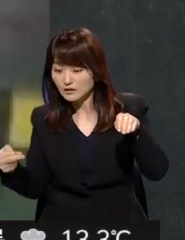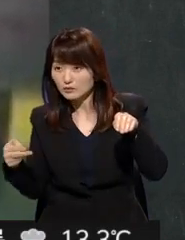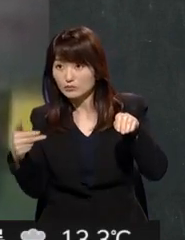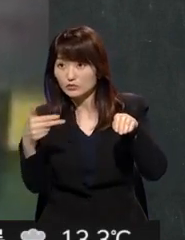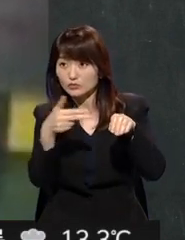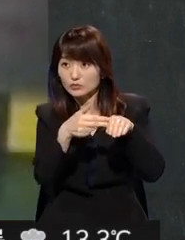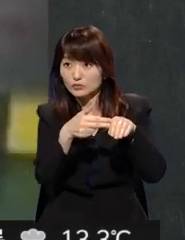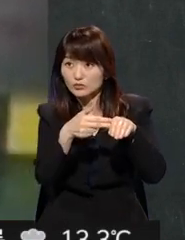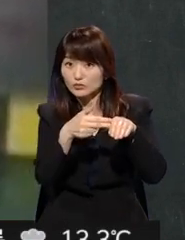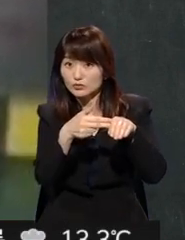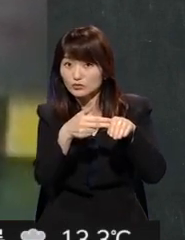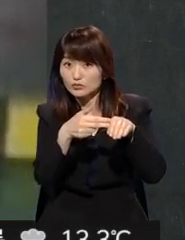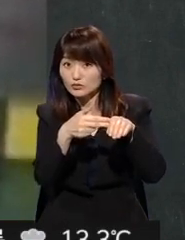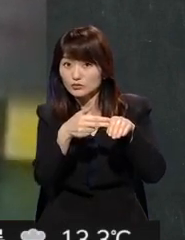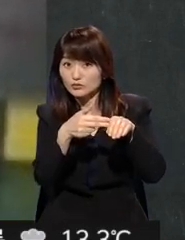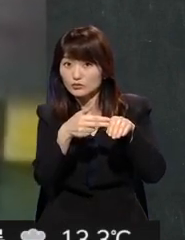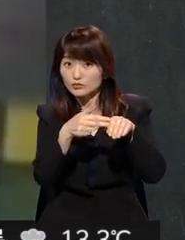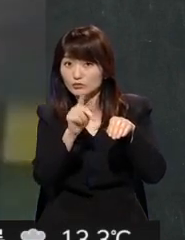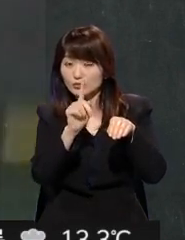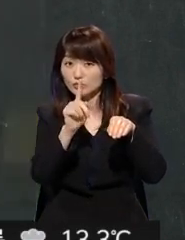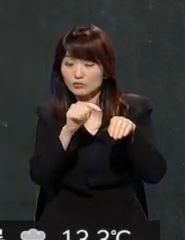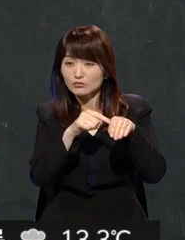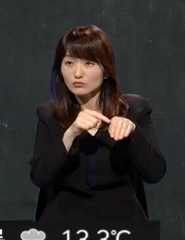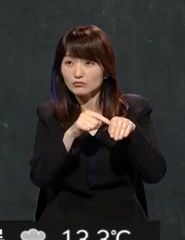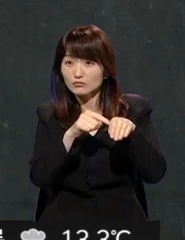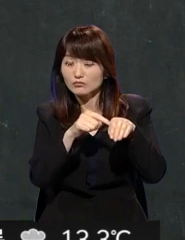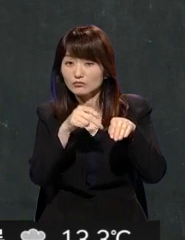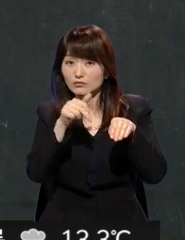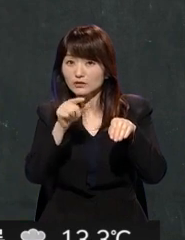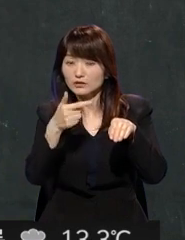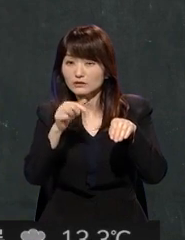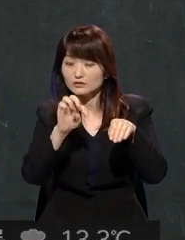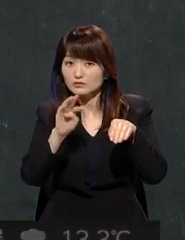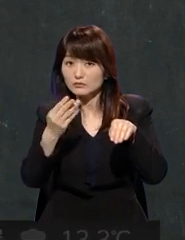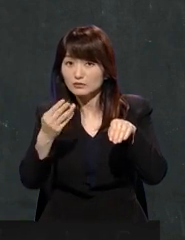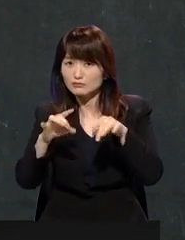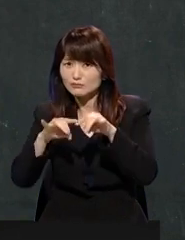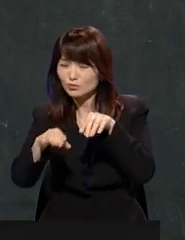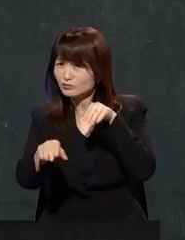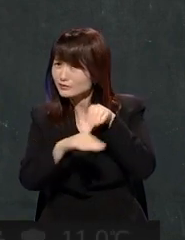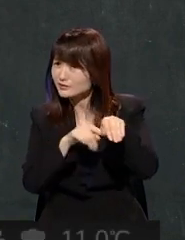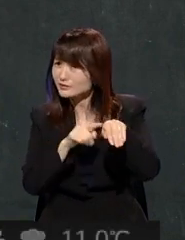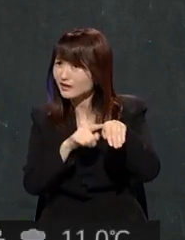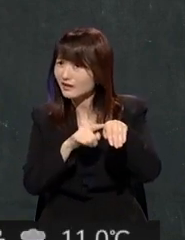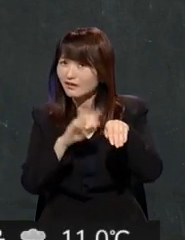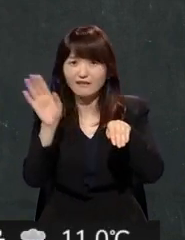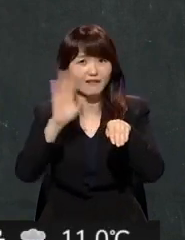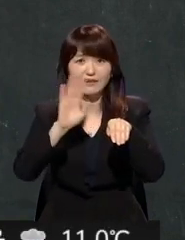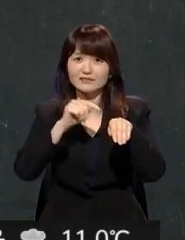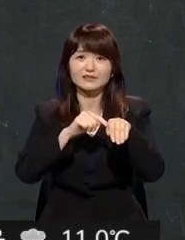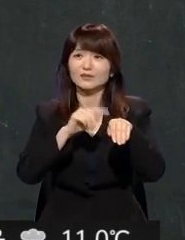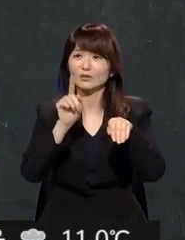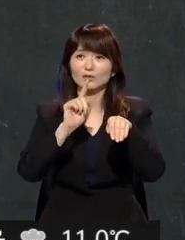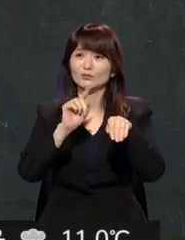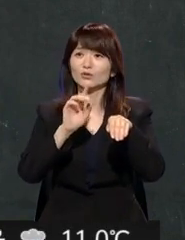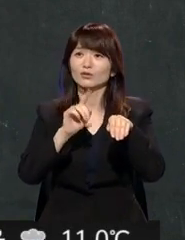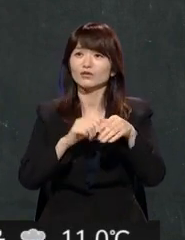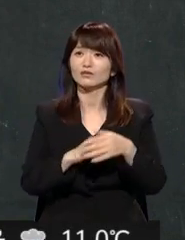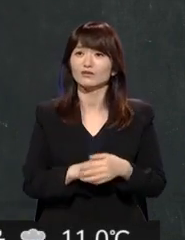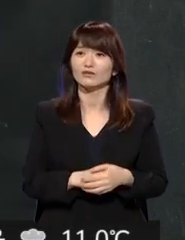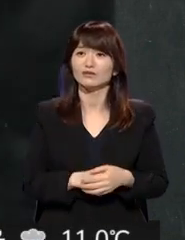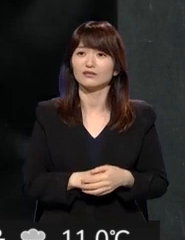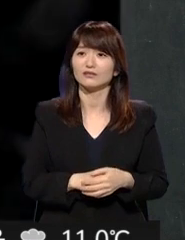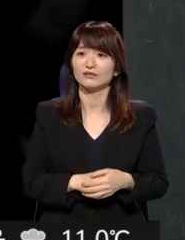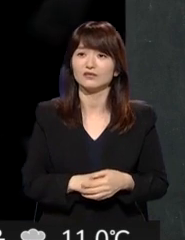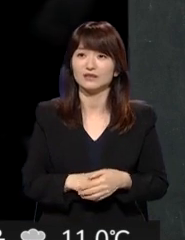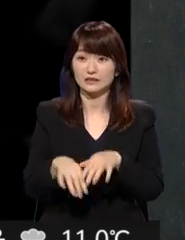그러니까 이게 충전 중인가 싶었는데 잠깐만 카니발이 전기차가 나왔다고 그럴리가 그럴리가 자